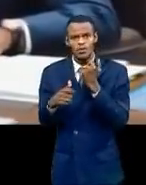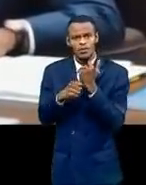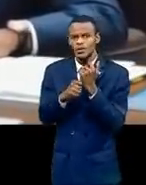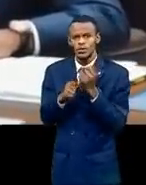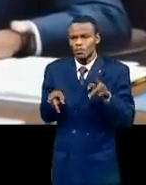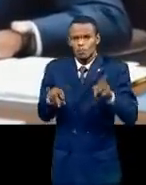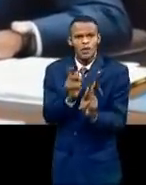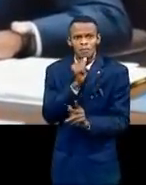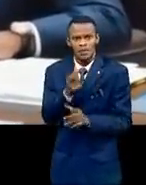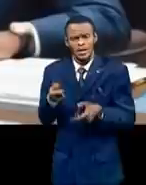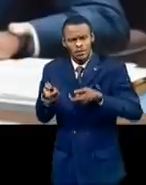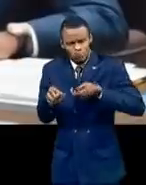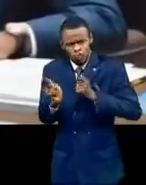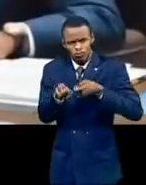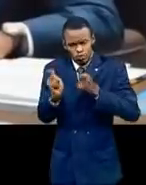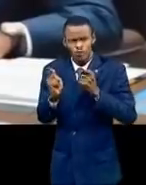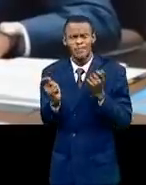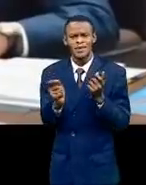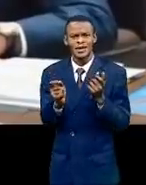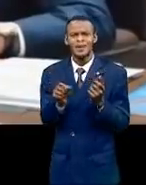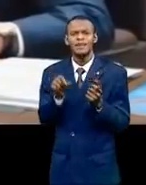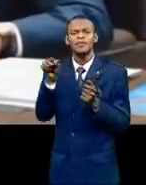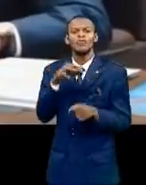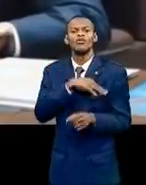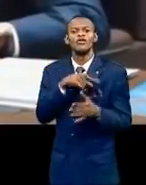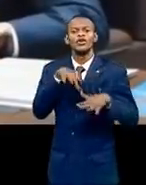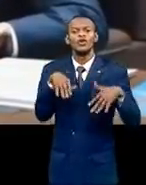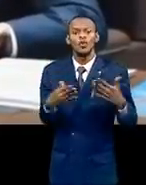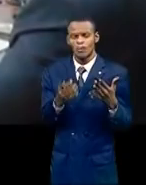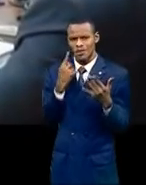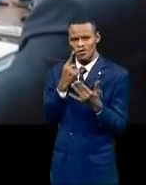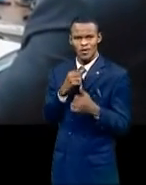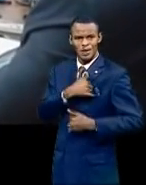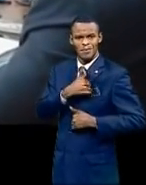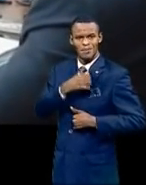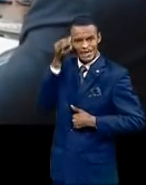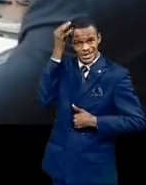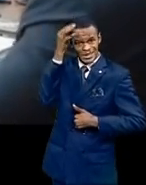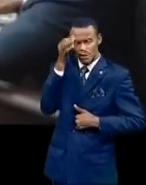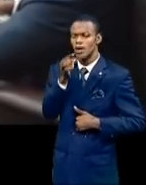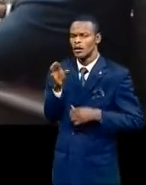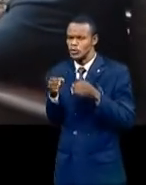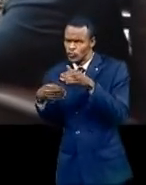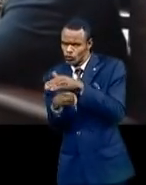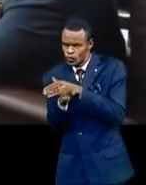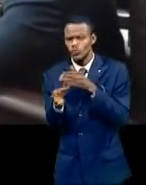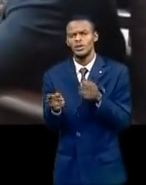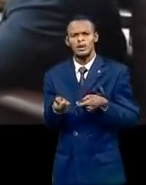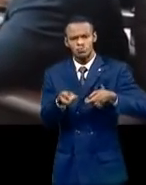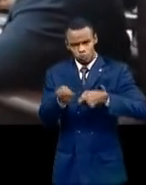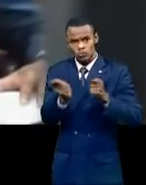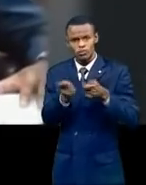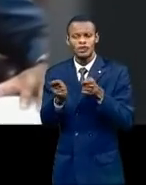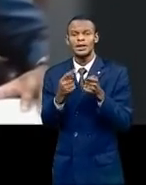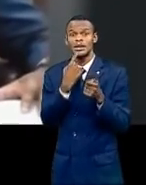aussi facilitée par la présence de groupes armés, doivent être sévèrement sanctionnés. À cet effet, le Premier ministre a